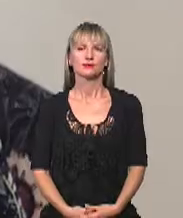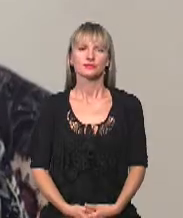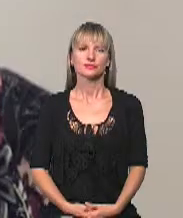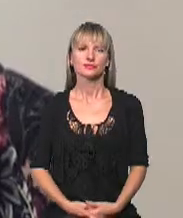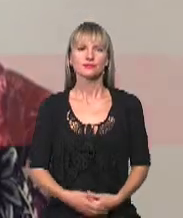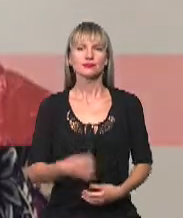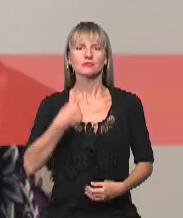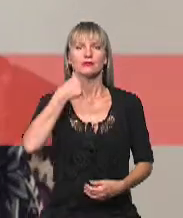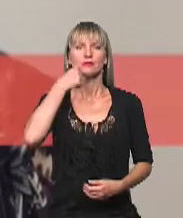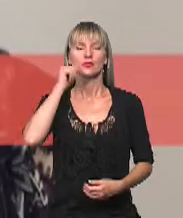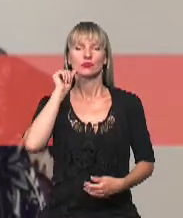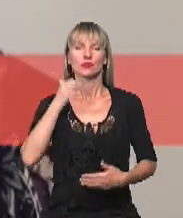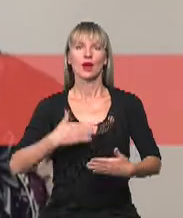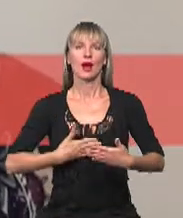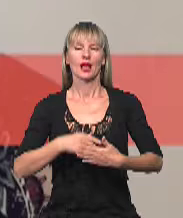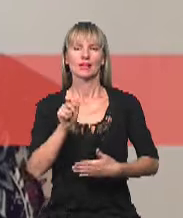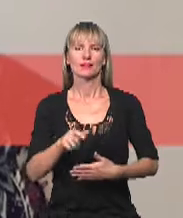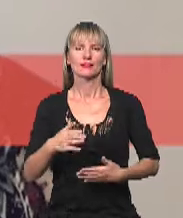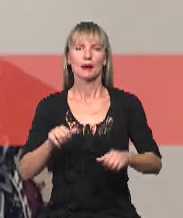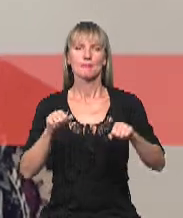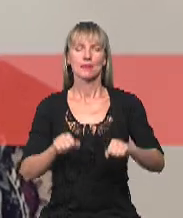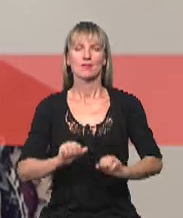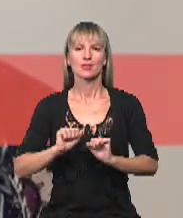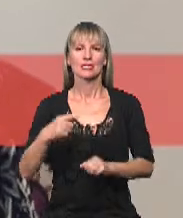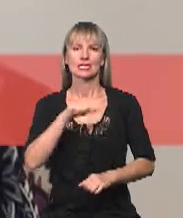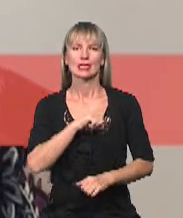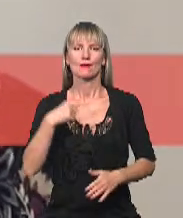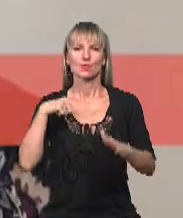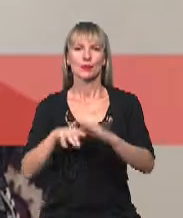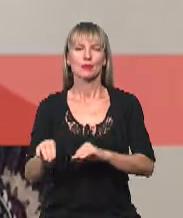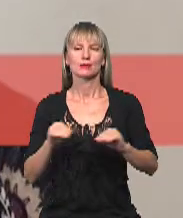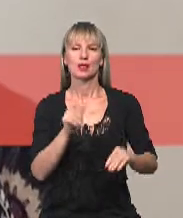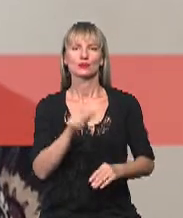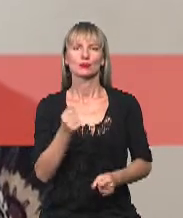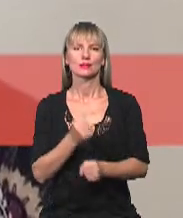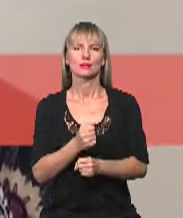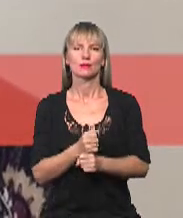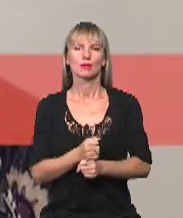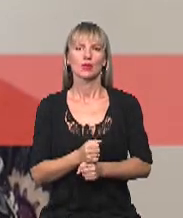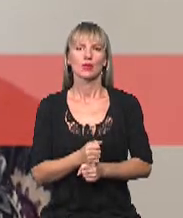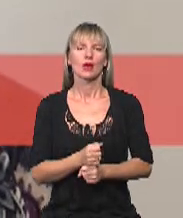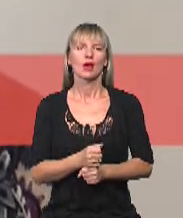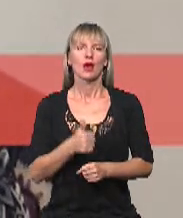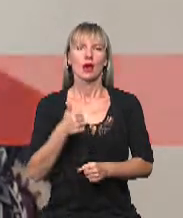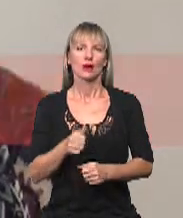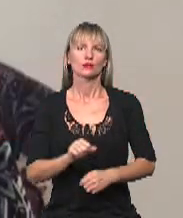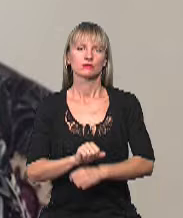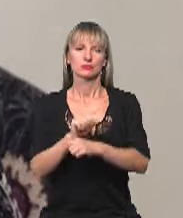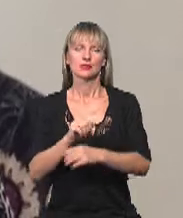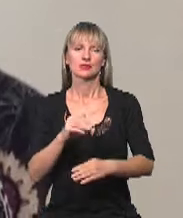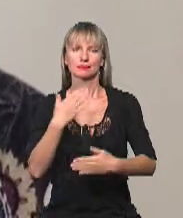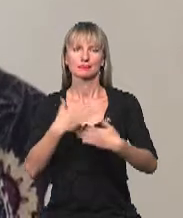Вчора активісти, правозахисники і самі внутрішньопереміщені особи влаштували позитивний мітинг біля Верховної